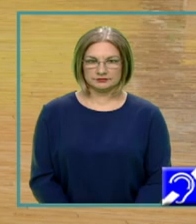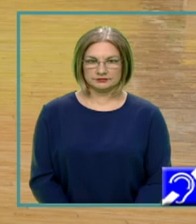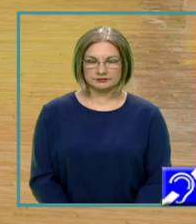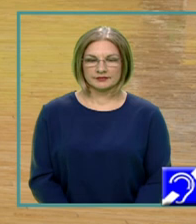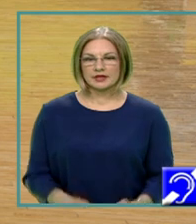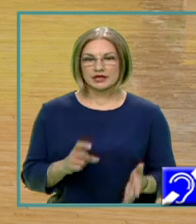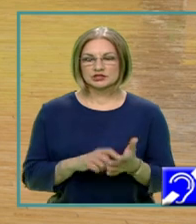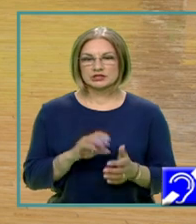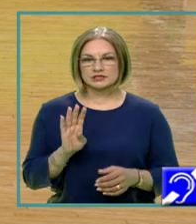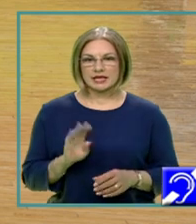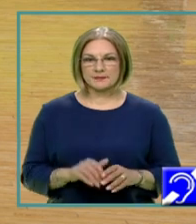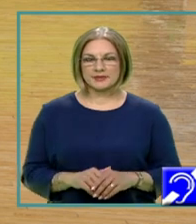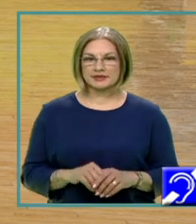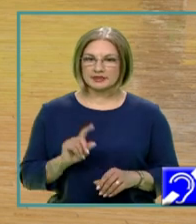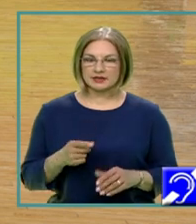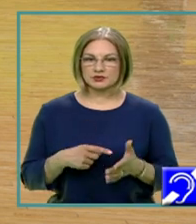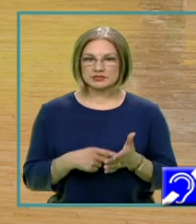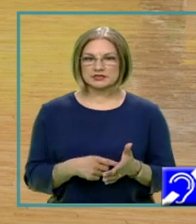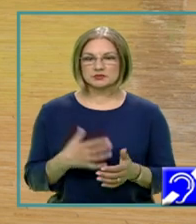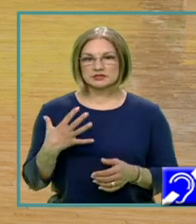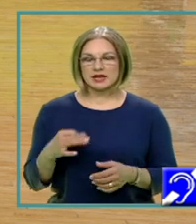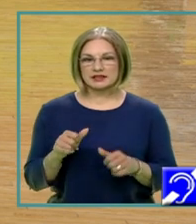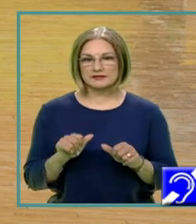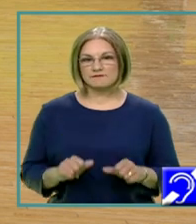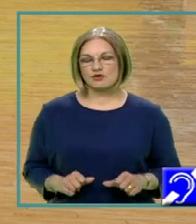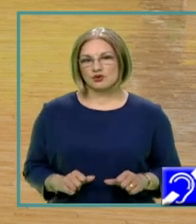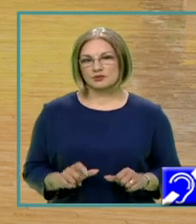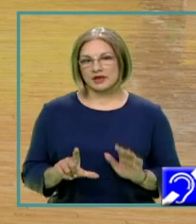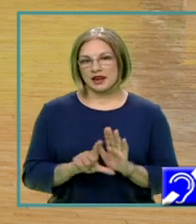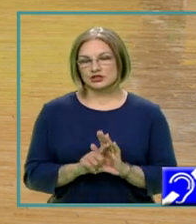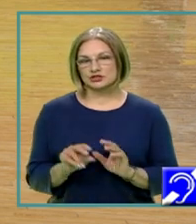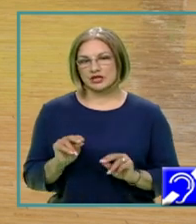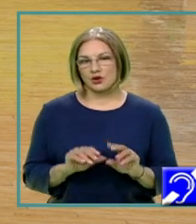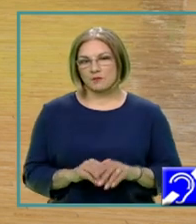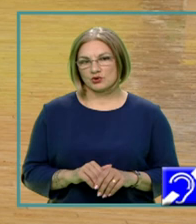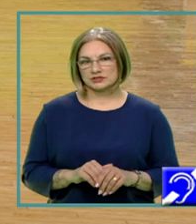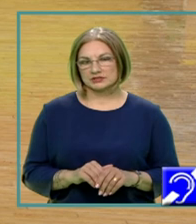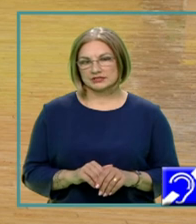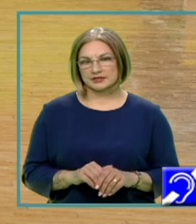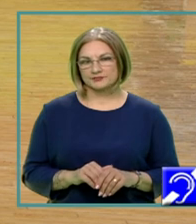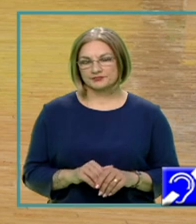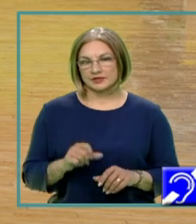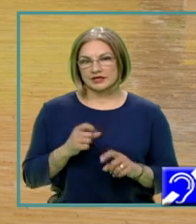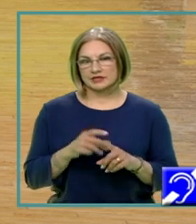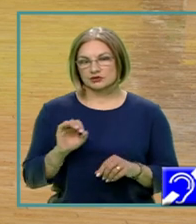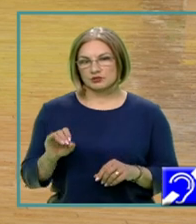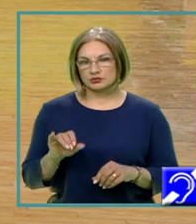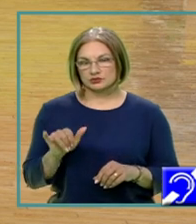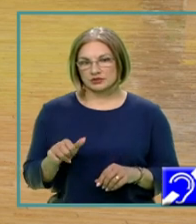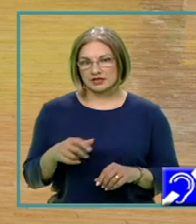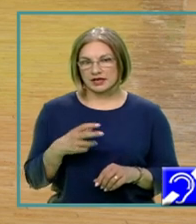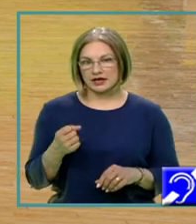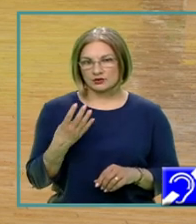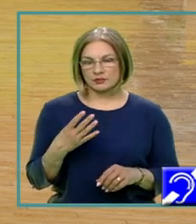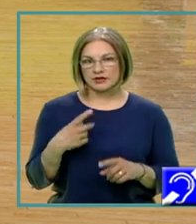la cerința b trebuie să demonstrăm o altă formă a legii de compoziție și anume că e scumpă squigly este egal cu